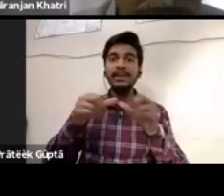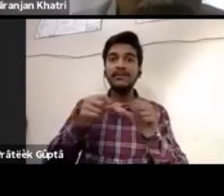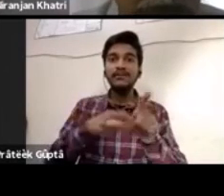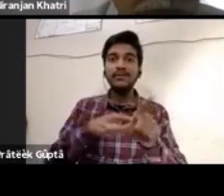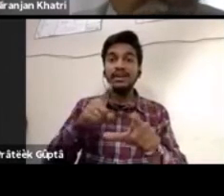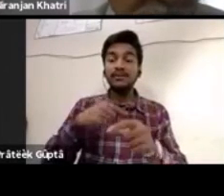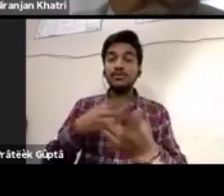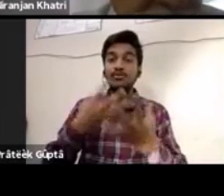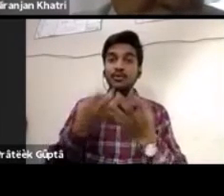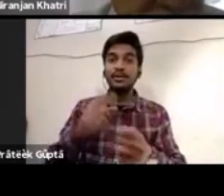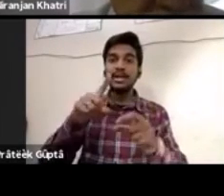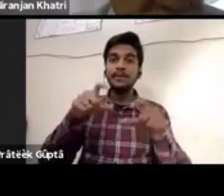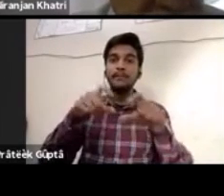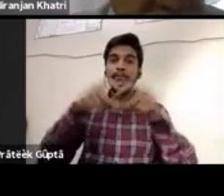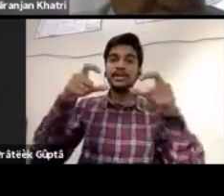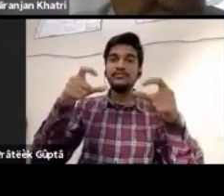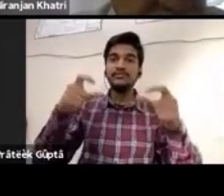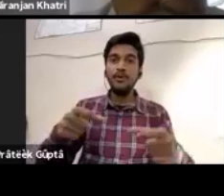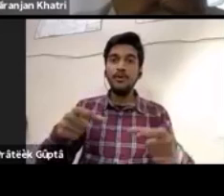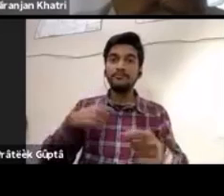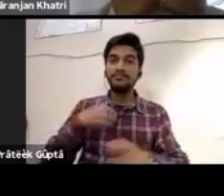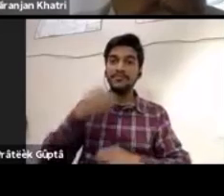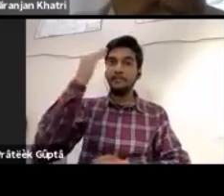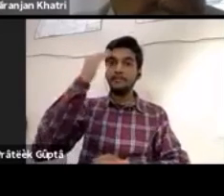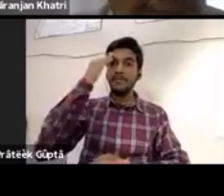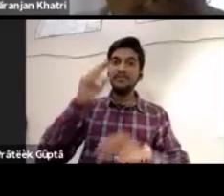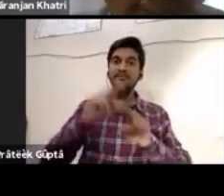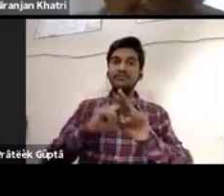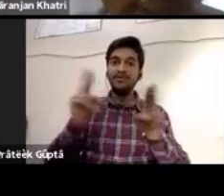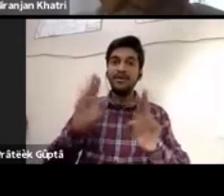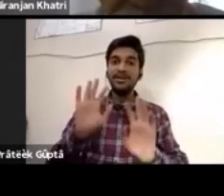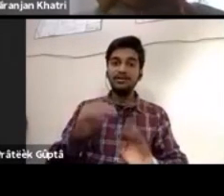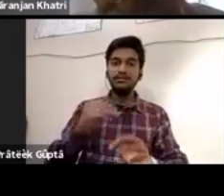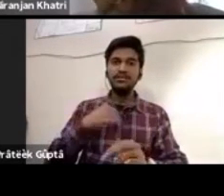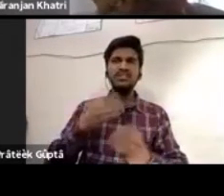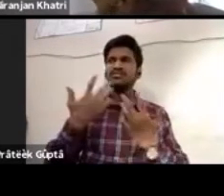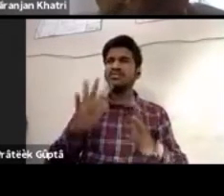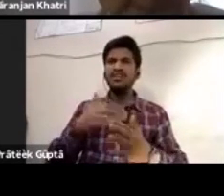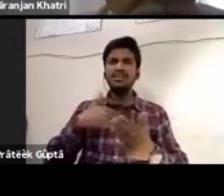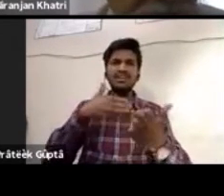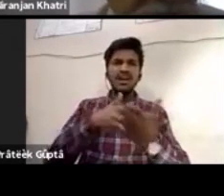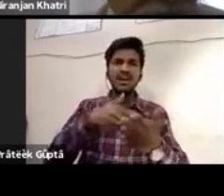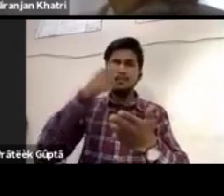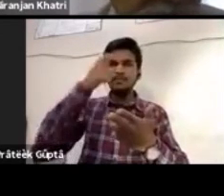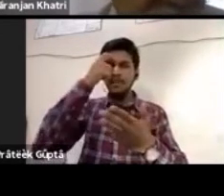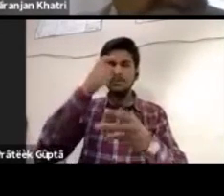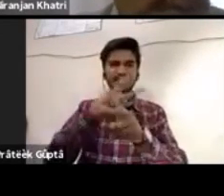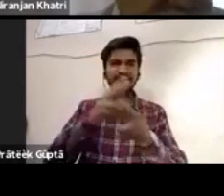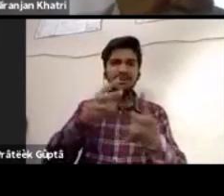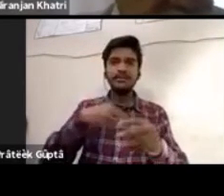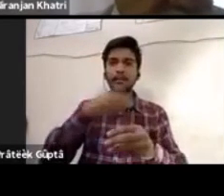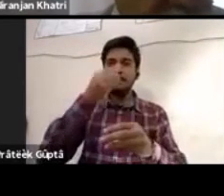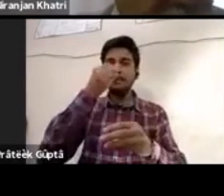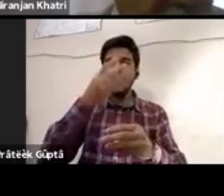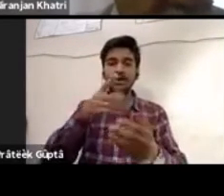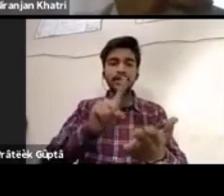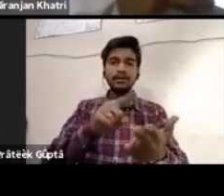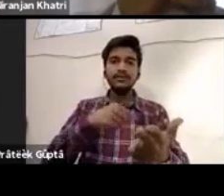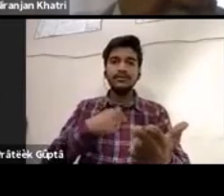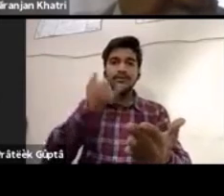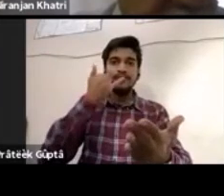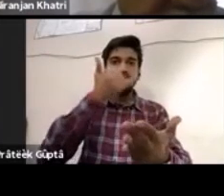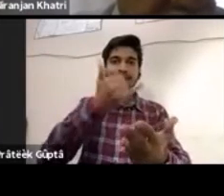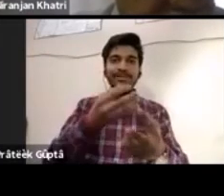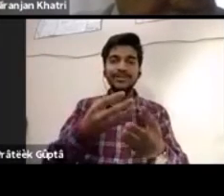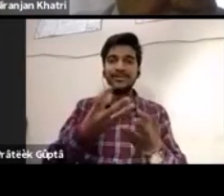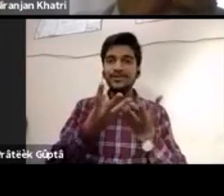से मिल पाए जहाँ पे मेरे को पता हो कि आज मैं अटकूंगा तो मेरे को यहाँ पे मैं कॉल कर सकता हूँ फॉर दिस बैरियर, पर्टिकुलर बैरियर.